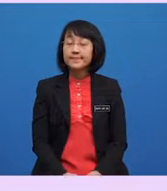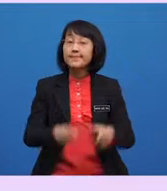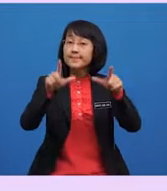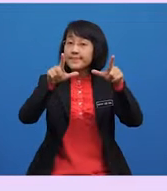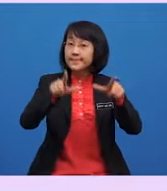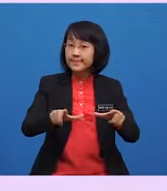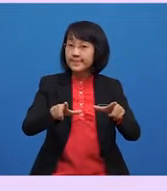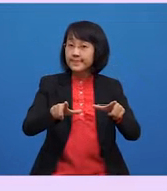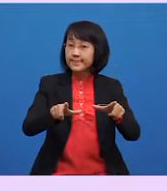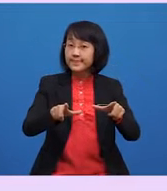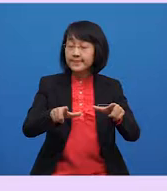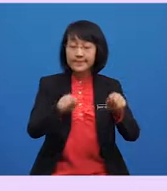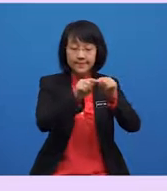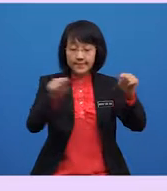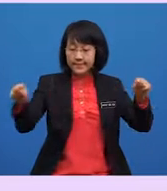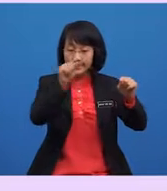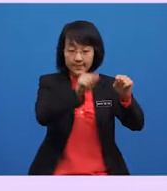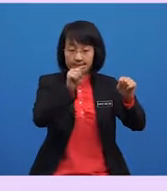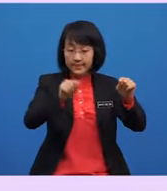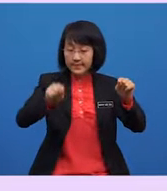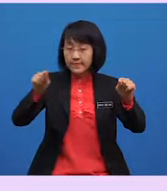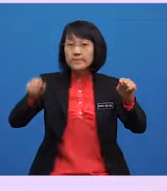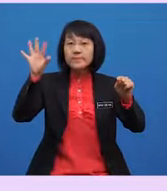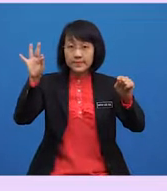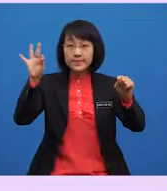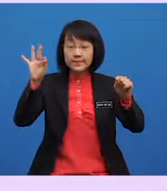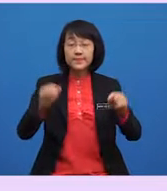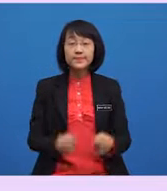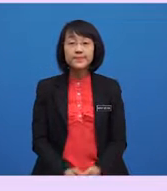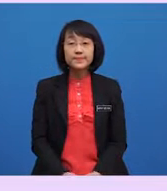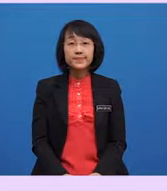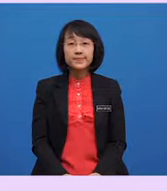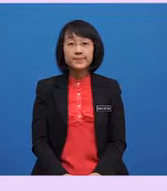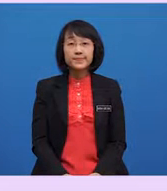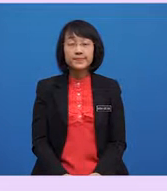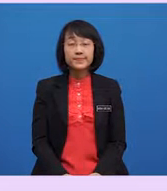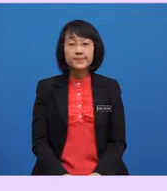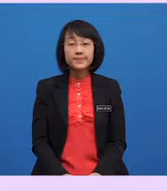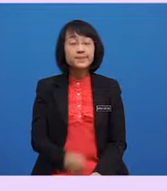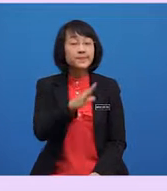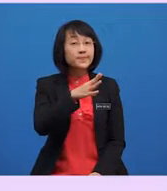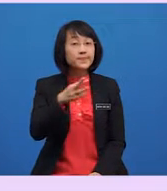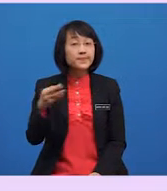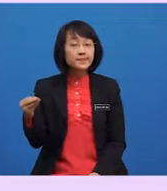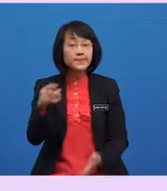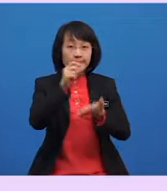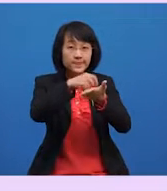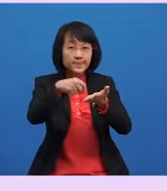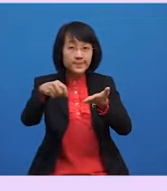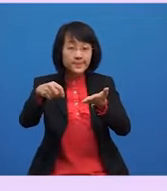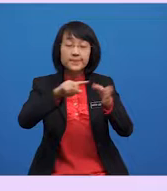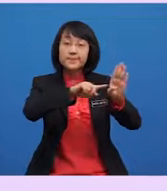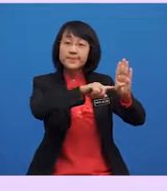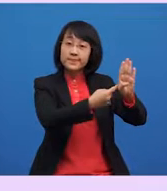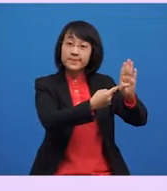Letakkan 9 senggatan pada garis nombor. Dan labelkan